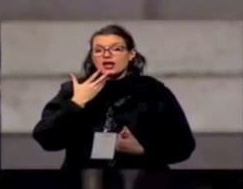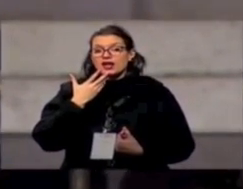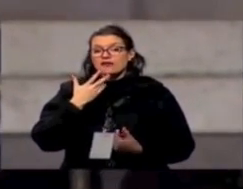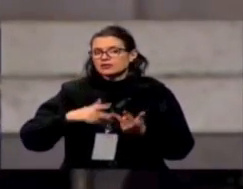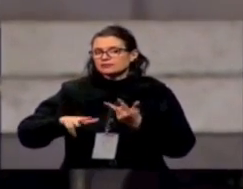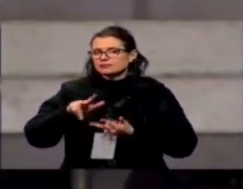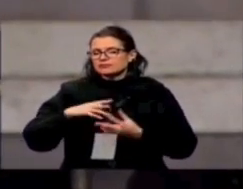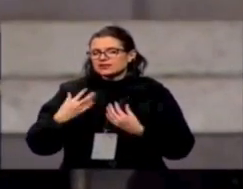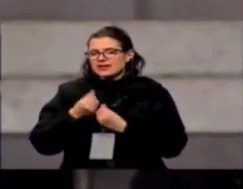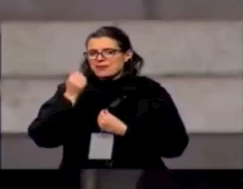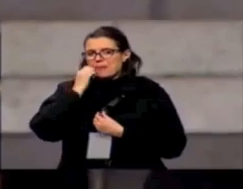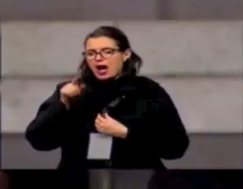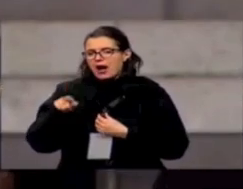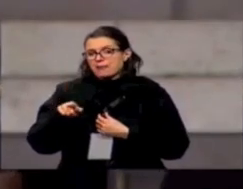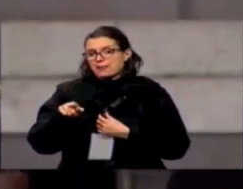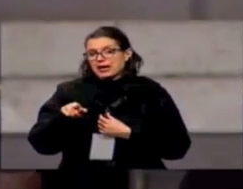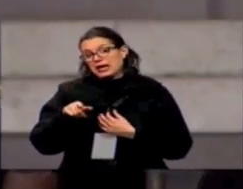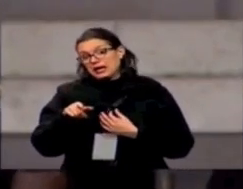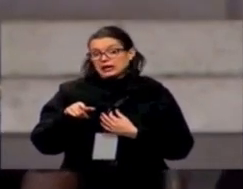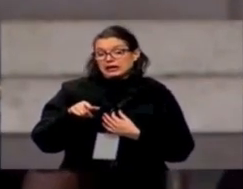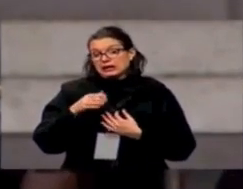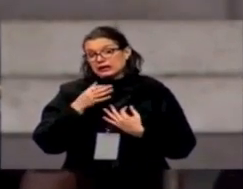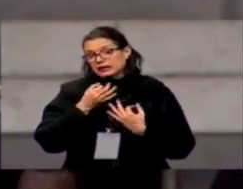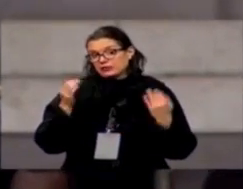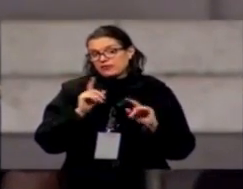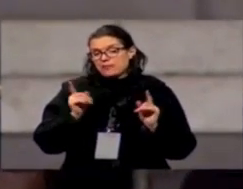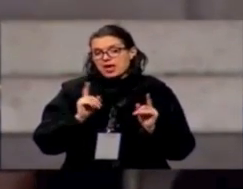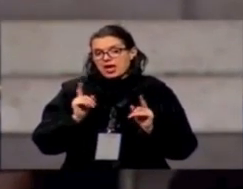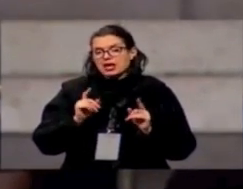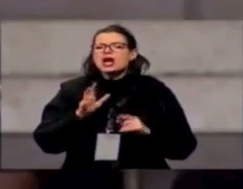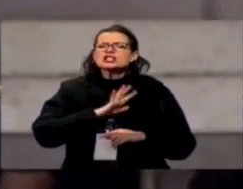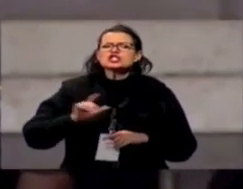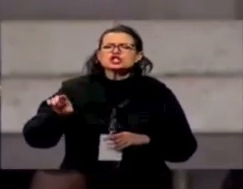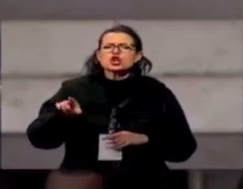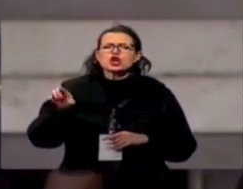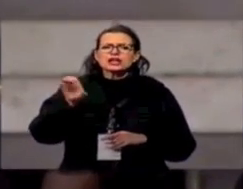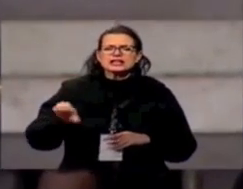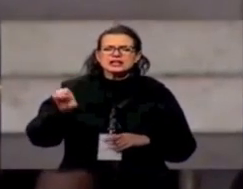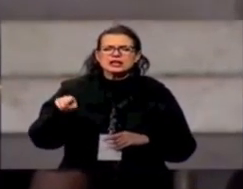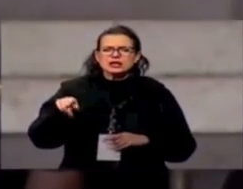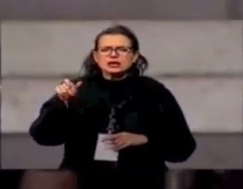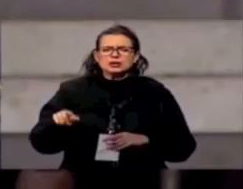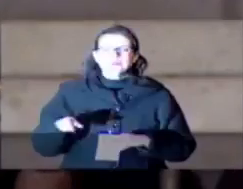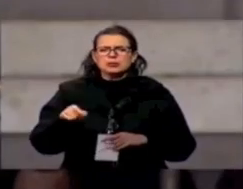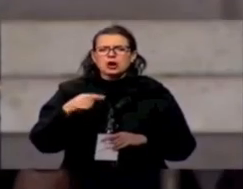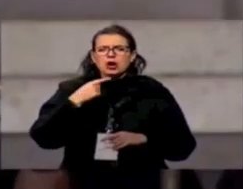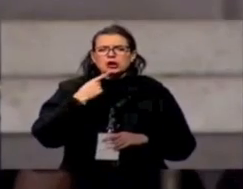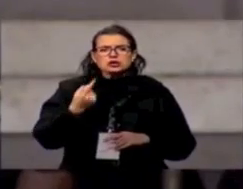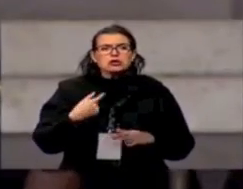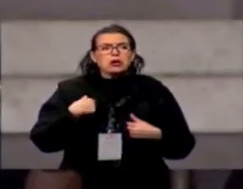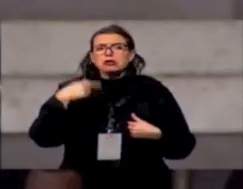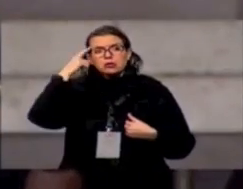carine diciamo però il signor Edipo si difende dice io non sapevo qu Era mio